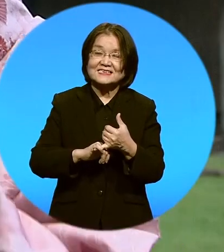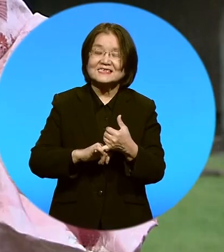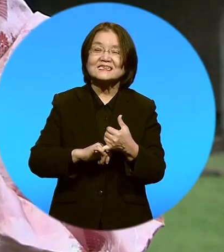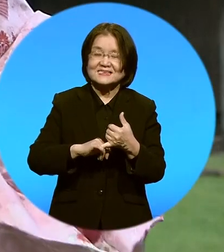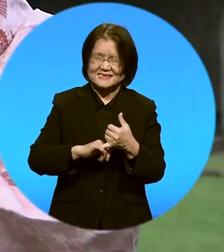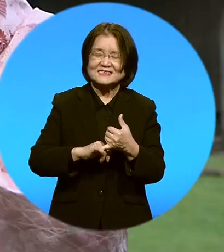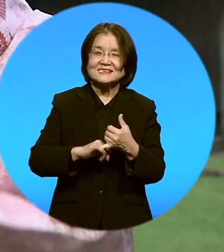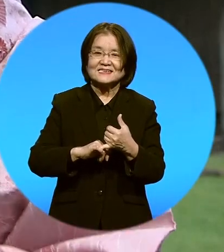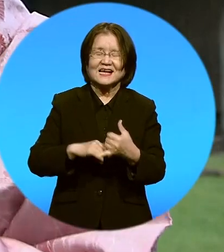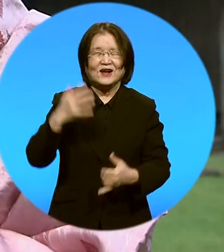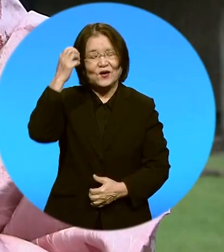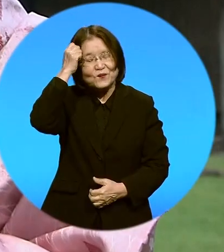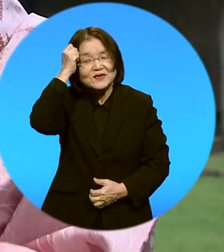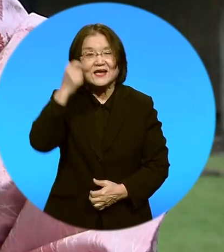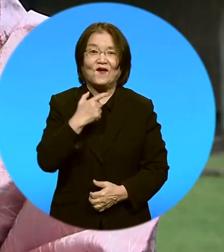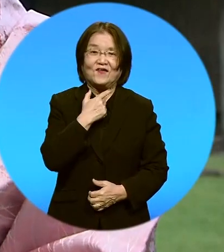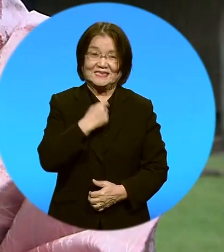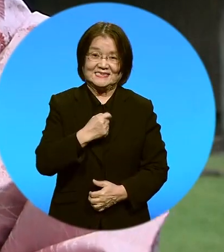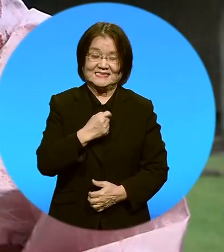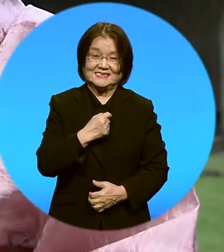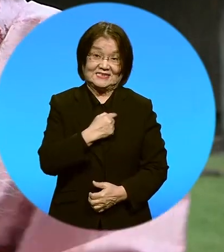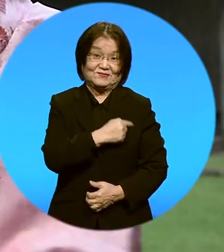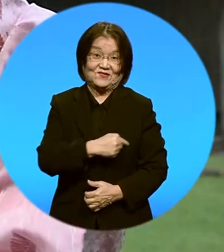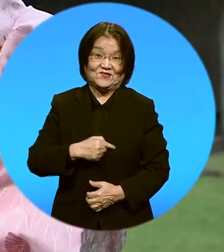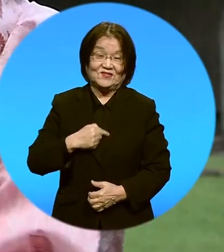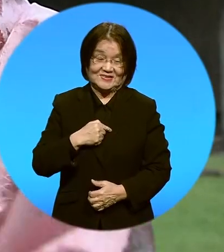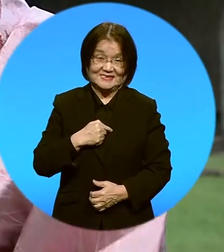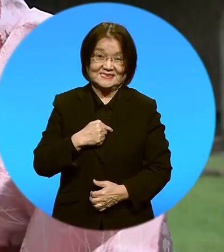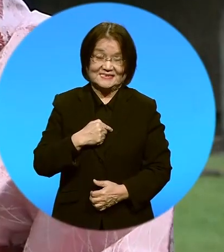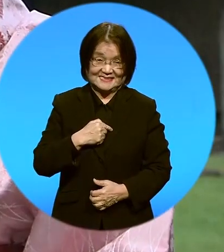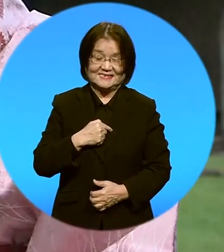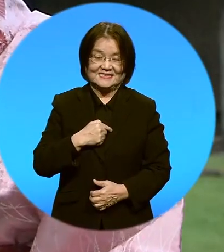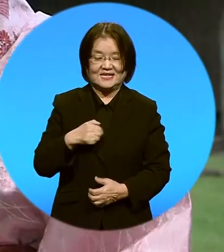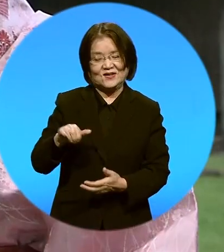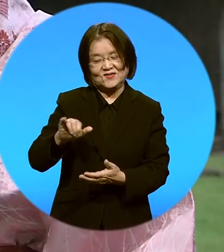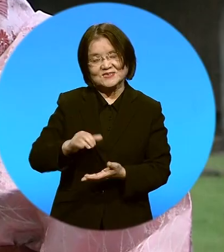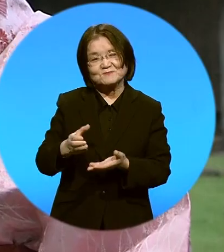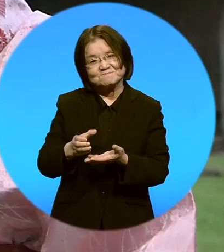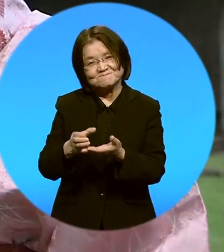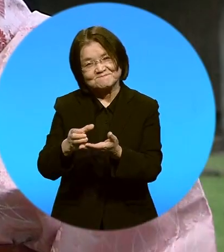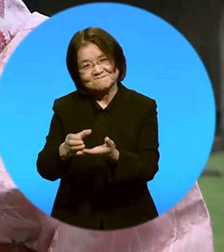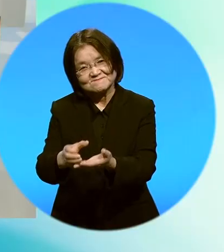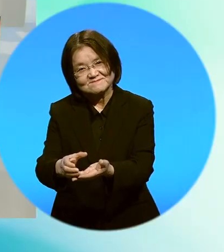隅でもいいから定めてほしいという気持ちでお茶を渡しました。